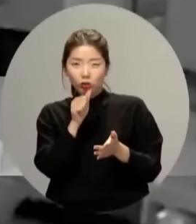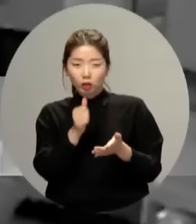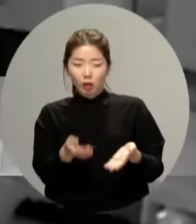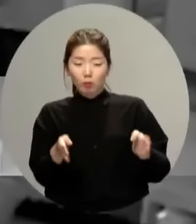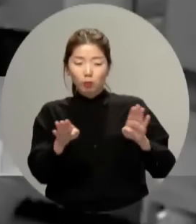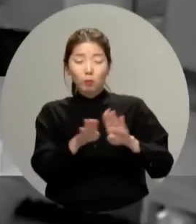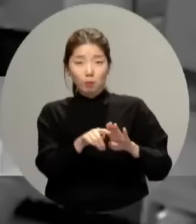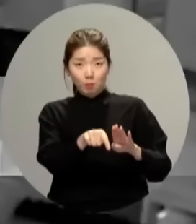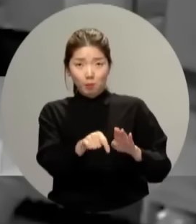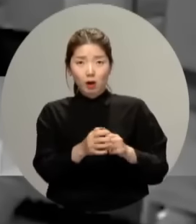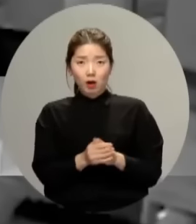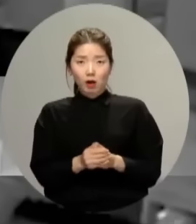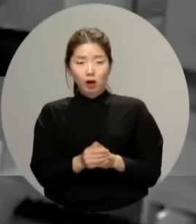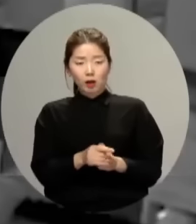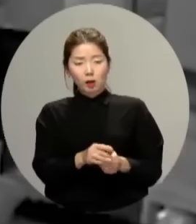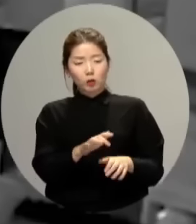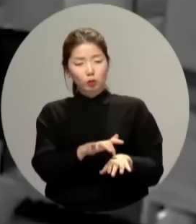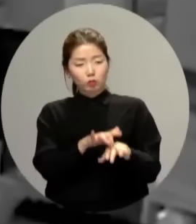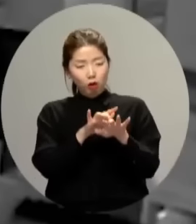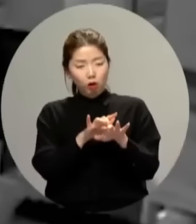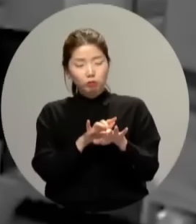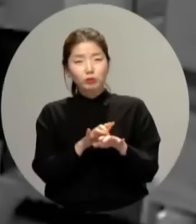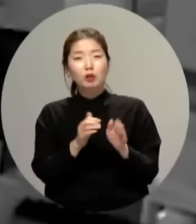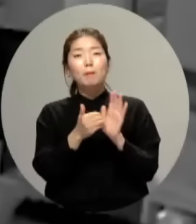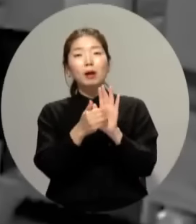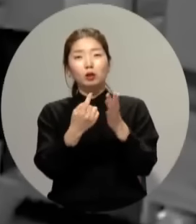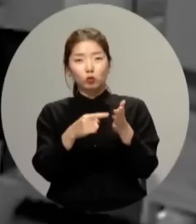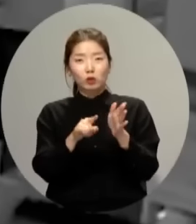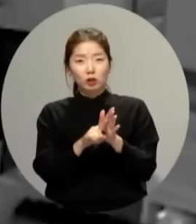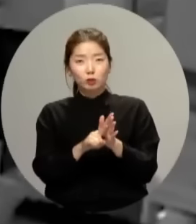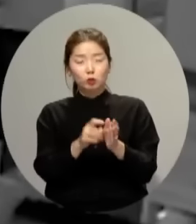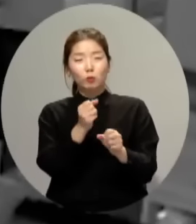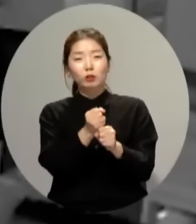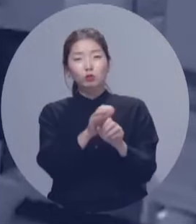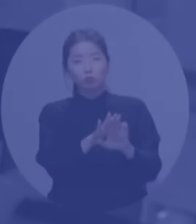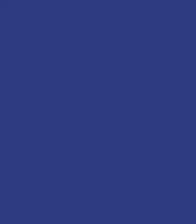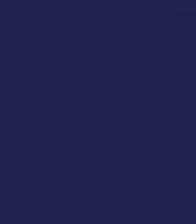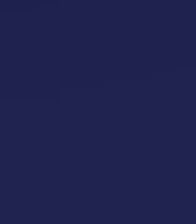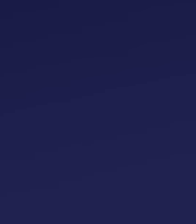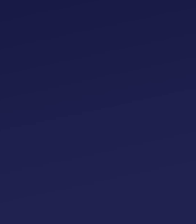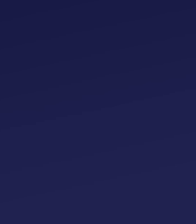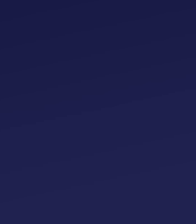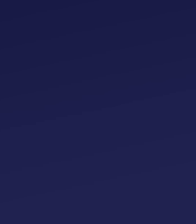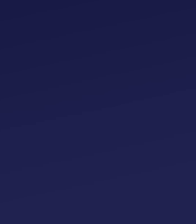재질의 보관함이며 택배 분실과 도난을 예방하기 위한 용도입니다.